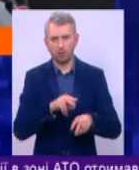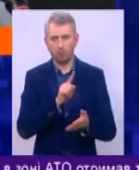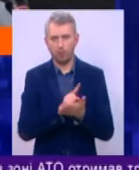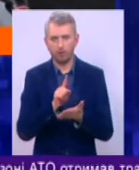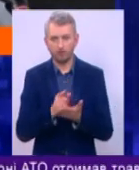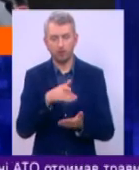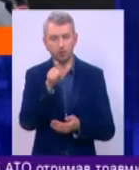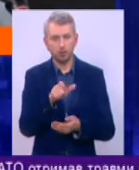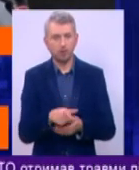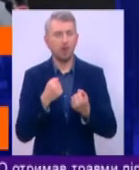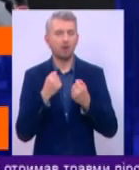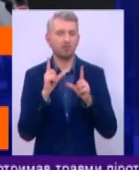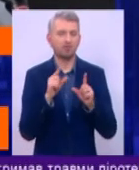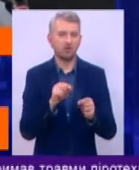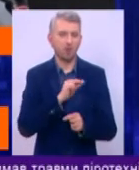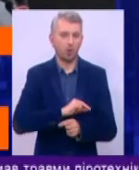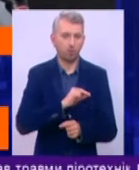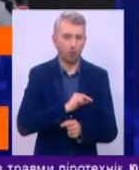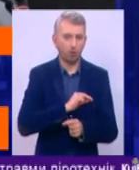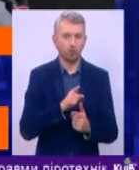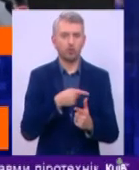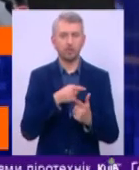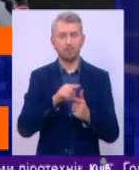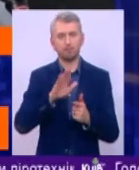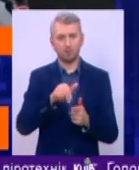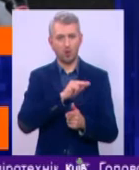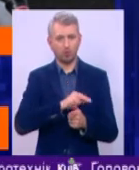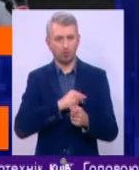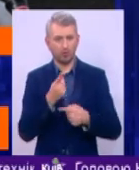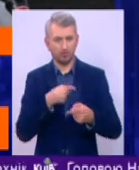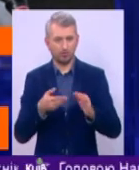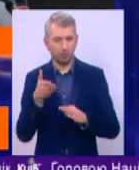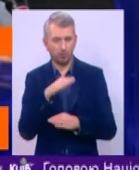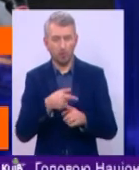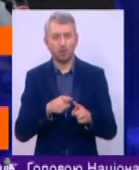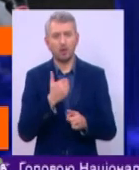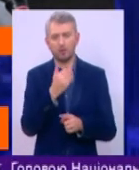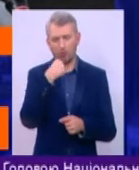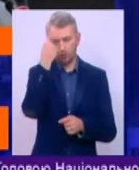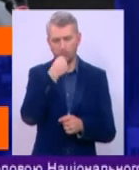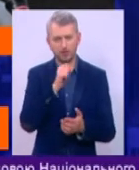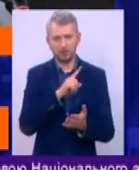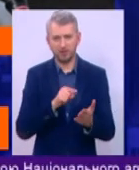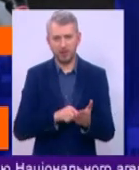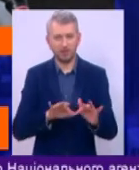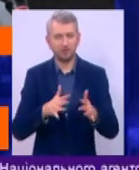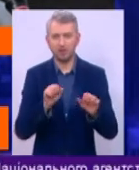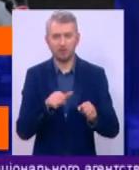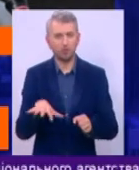якщо людина там їде на роботу чи з роботи, ну, це, власне, її особисті питання, і статися